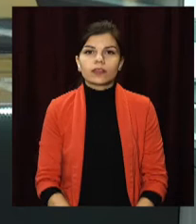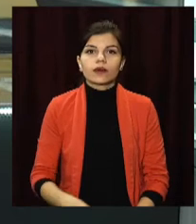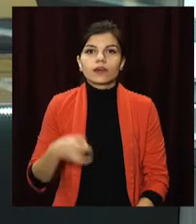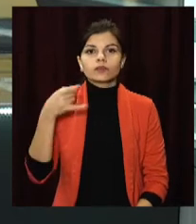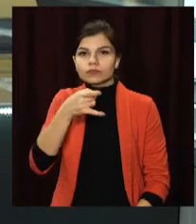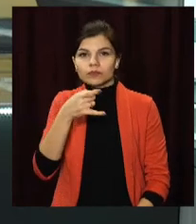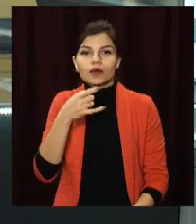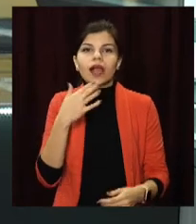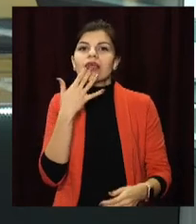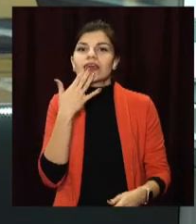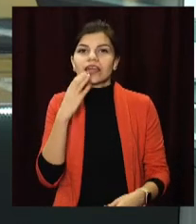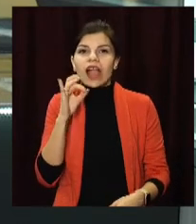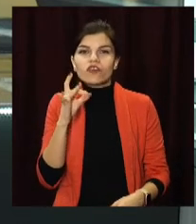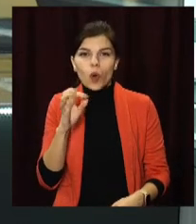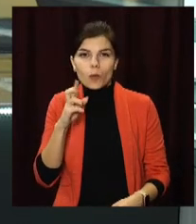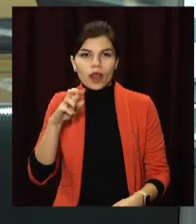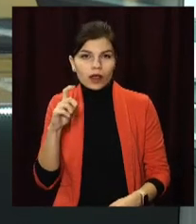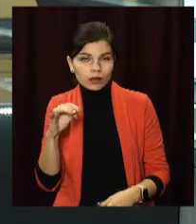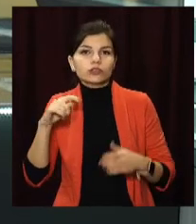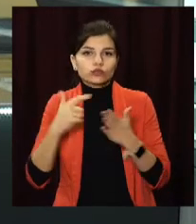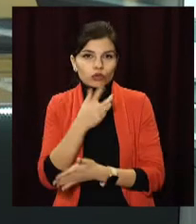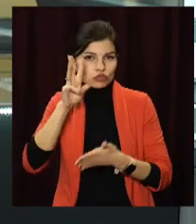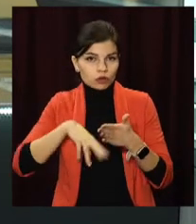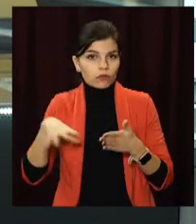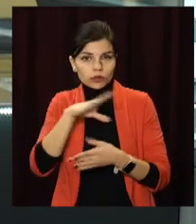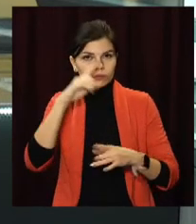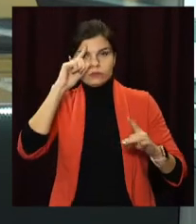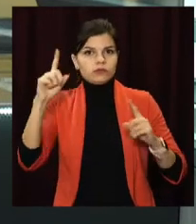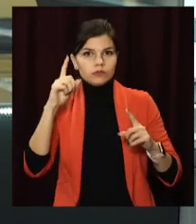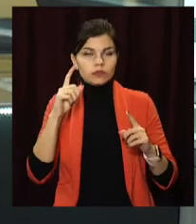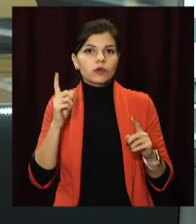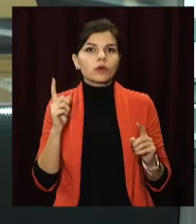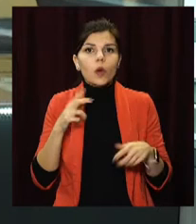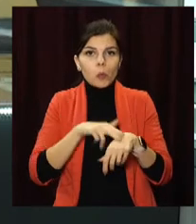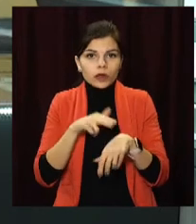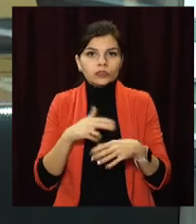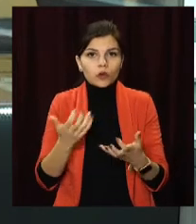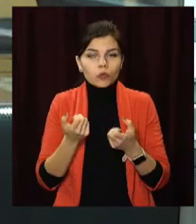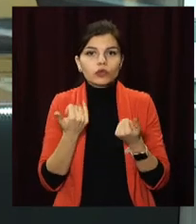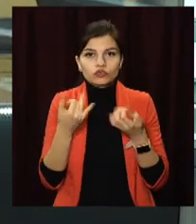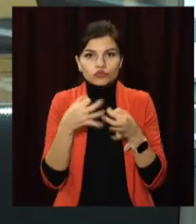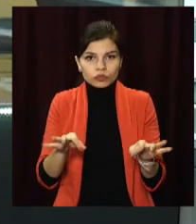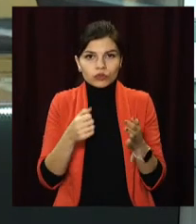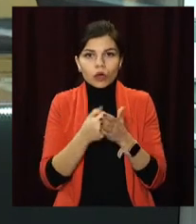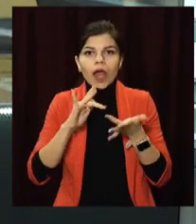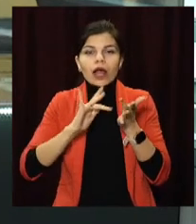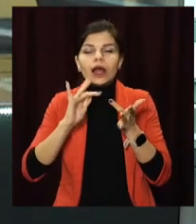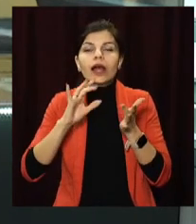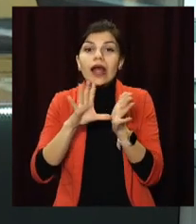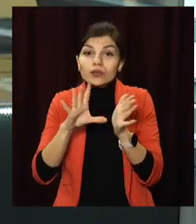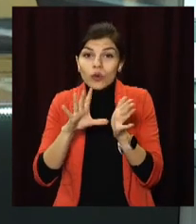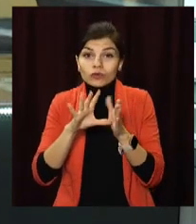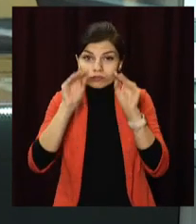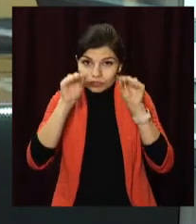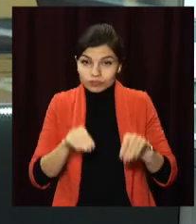Євробляхерів знову штрафуватимуть. Така новина сколихнула власників автівок на іноземних номерах. Поліція отримала доступ до електронної бази митників.